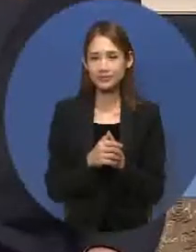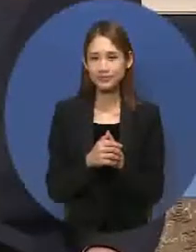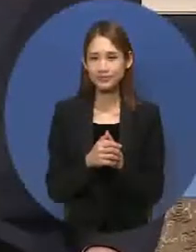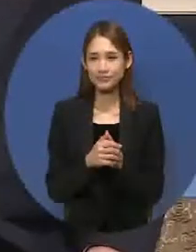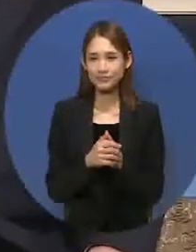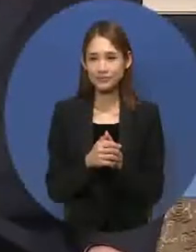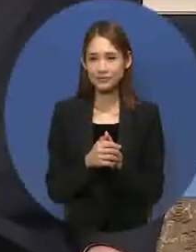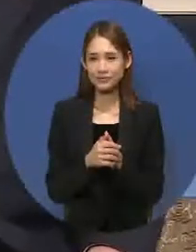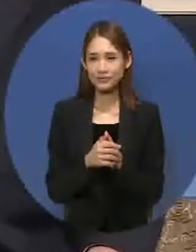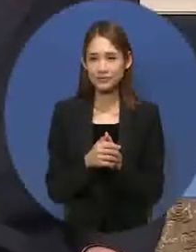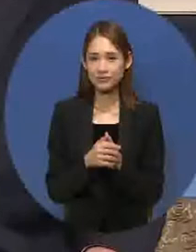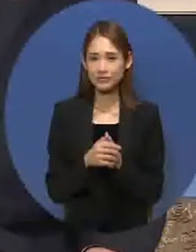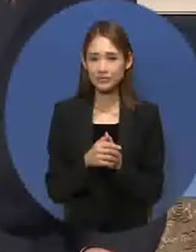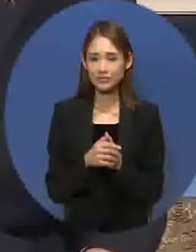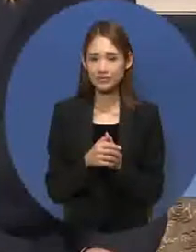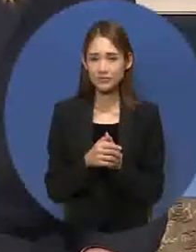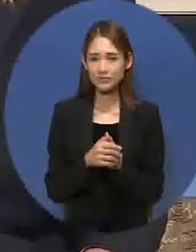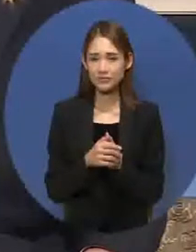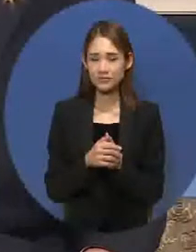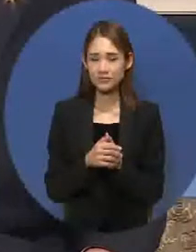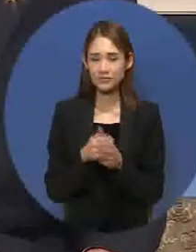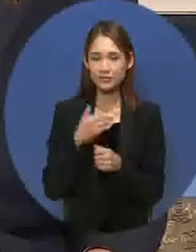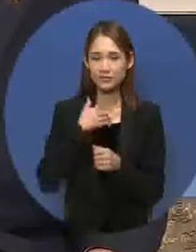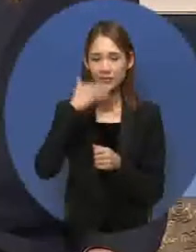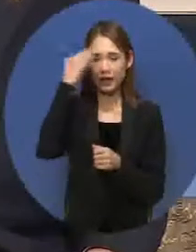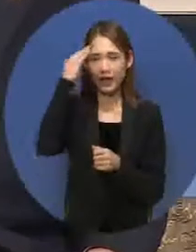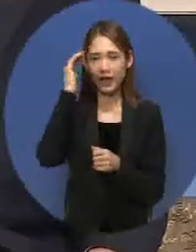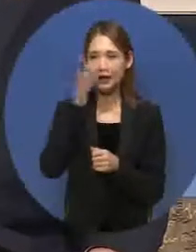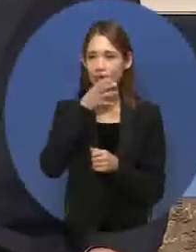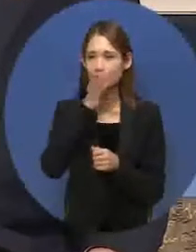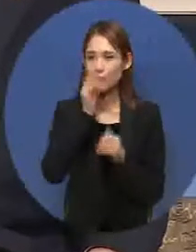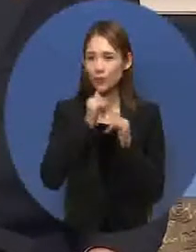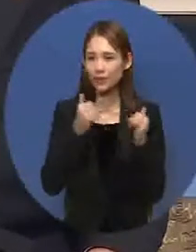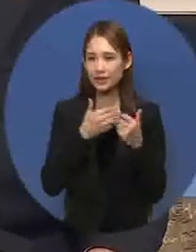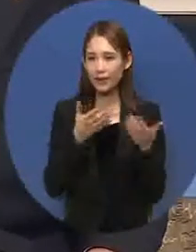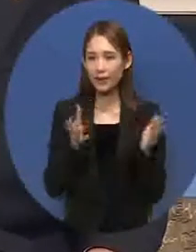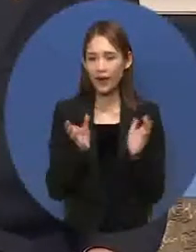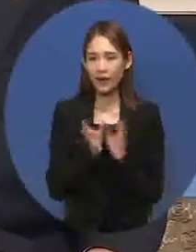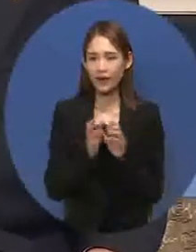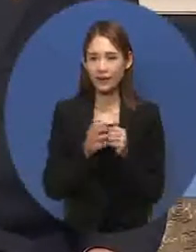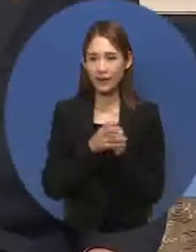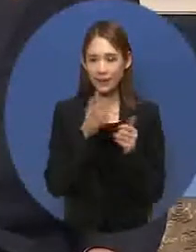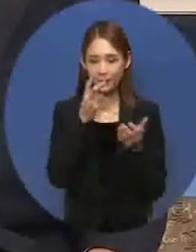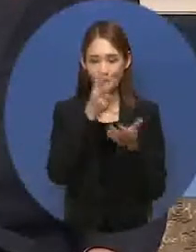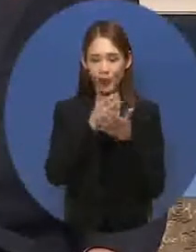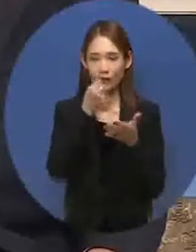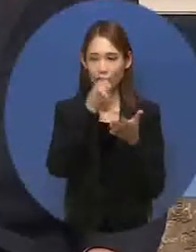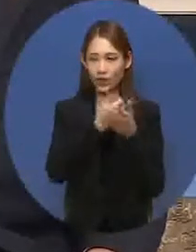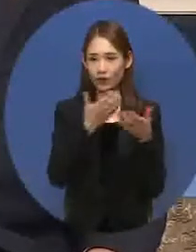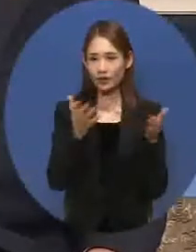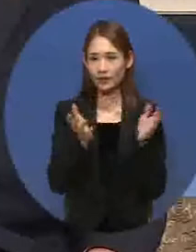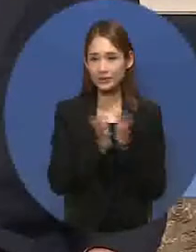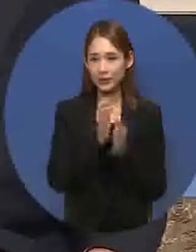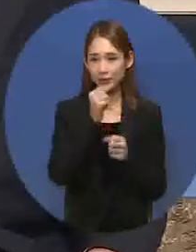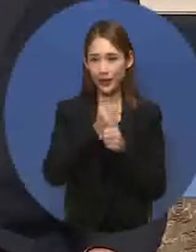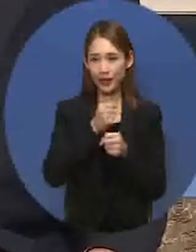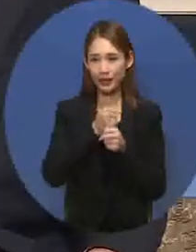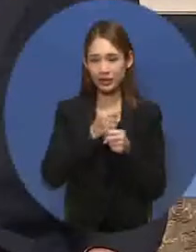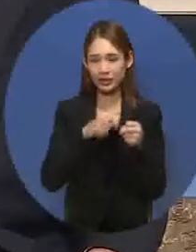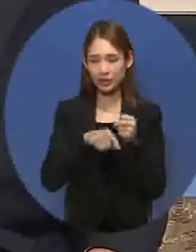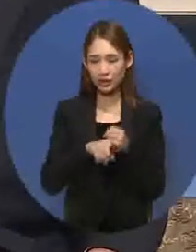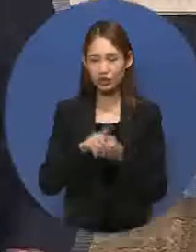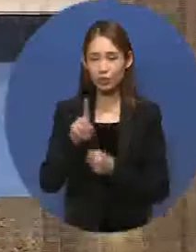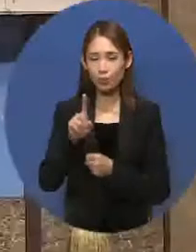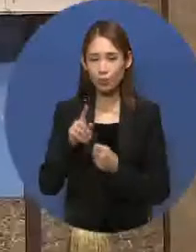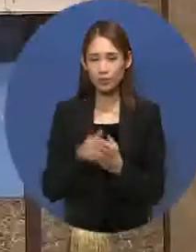있으신가요? 그래서 우리 노인회가 법정 단체를 만들겠다는 이유는